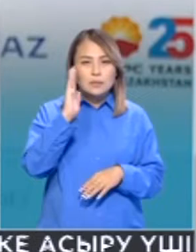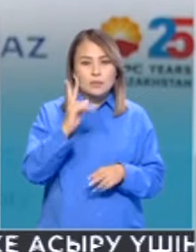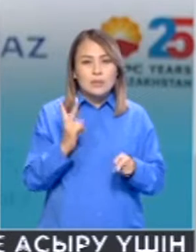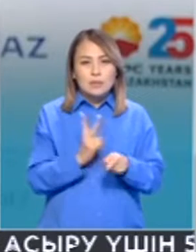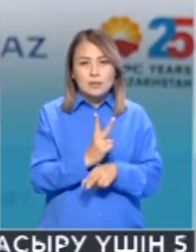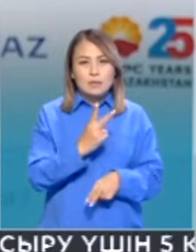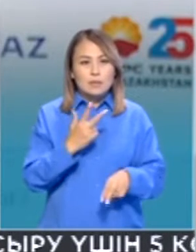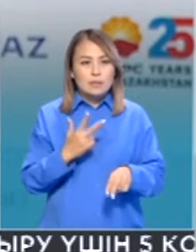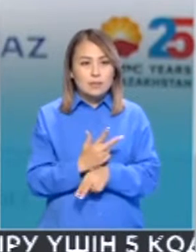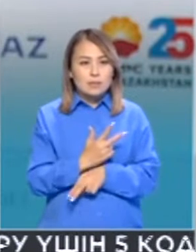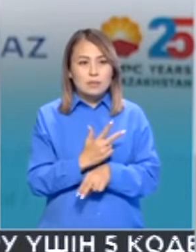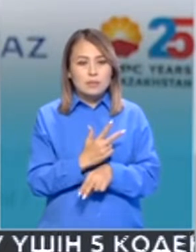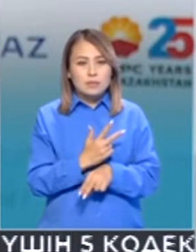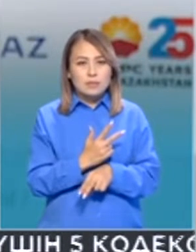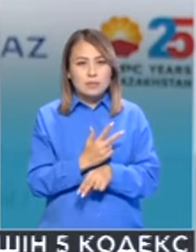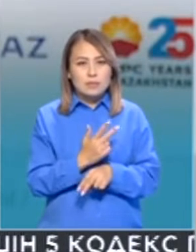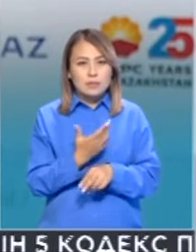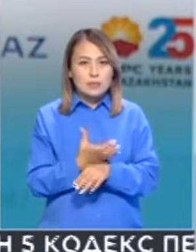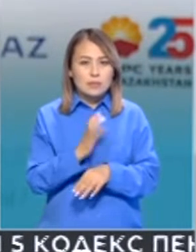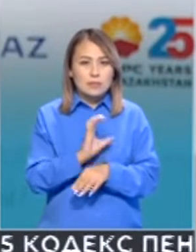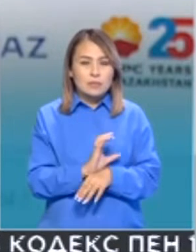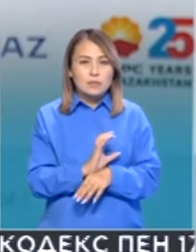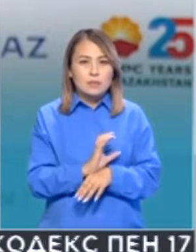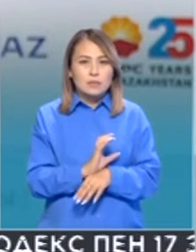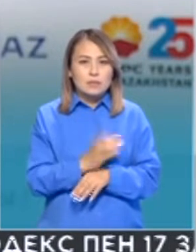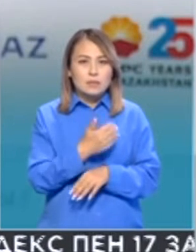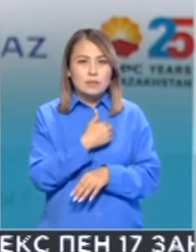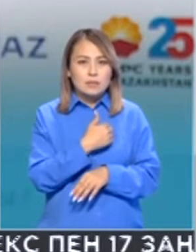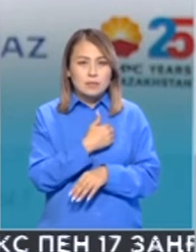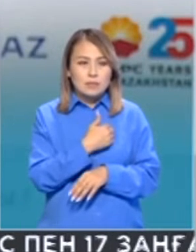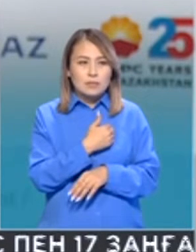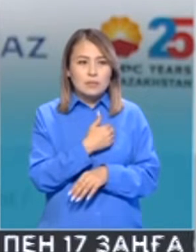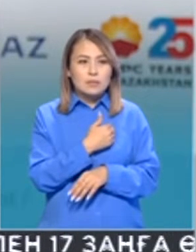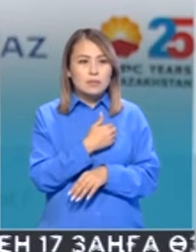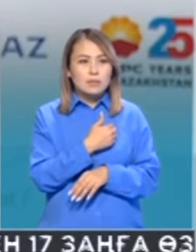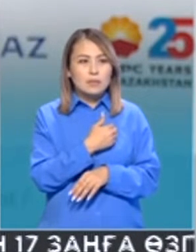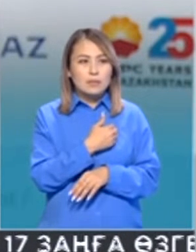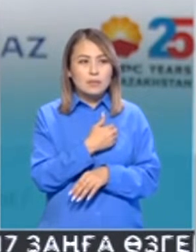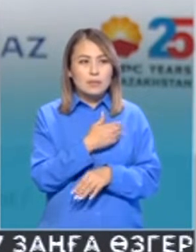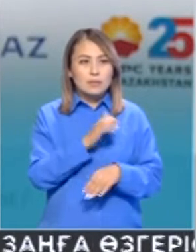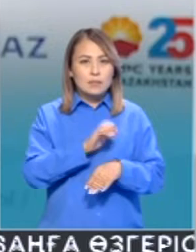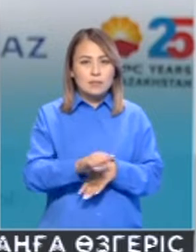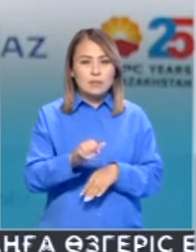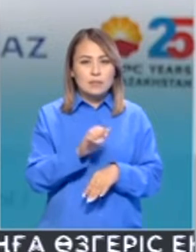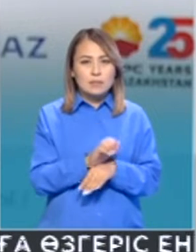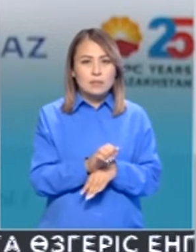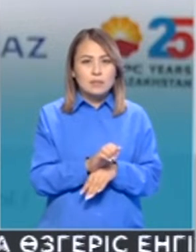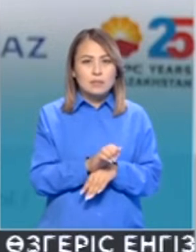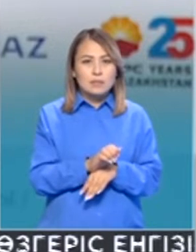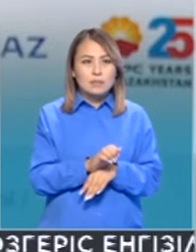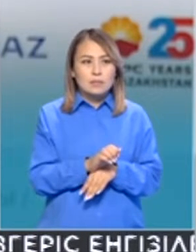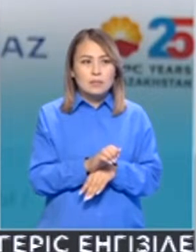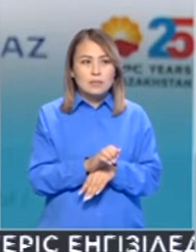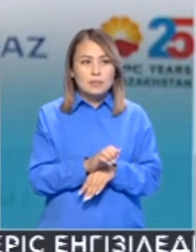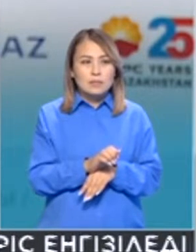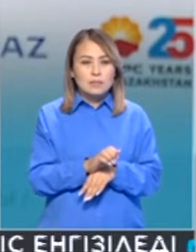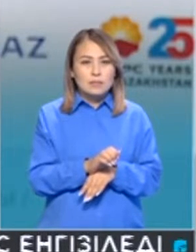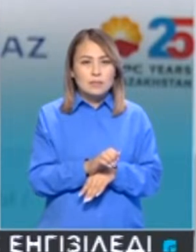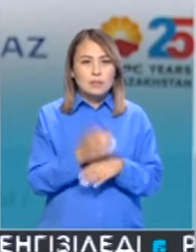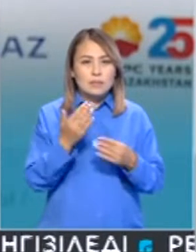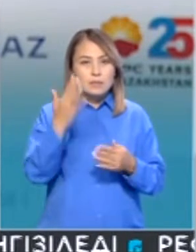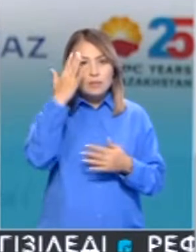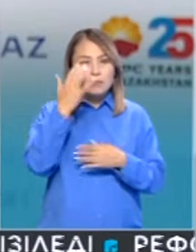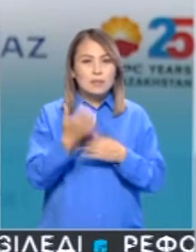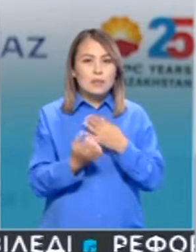екесе, үшесе күшейткісі өсіргісі келеді мұнай өндірісін. Және де сол